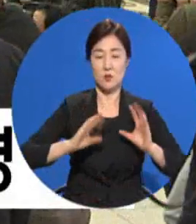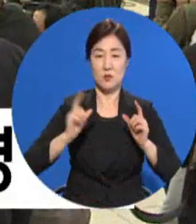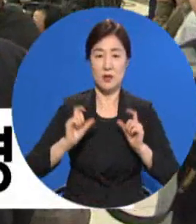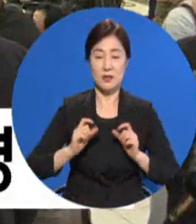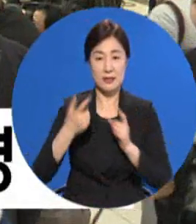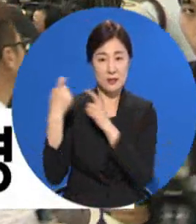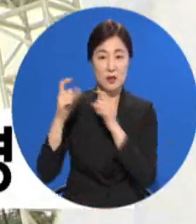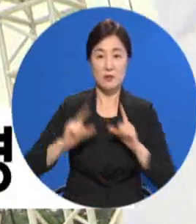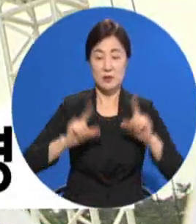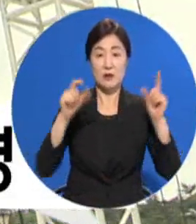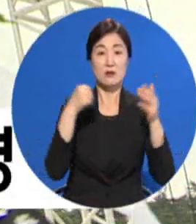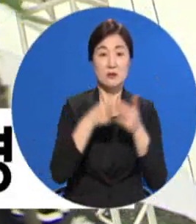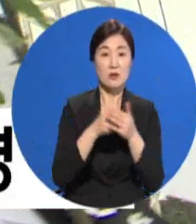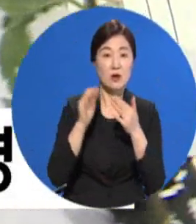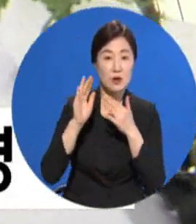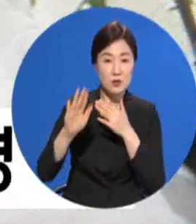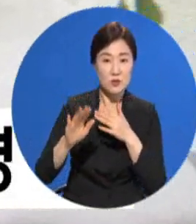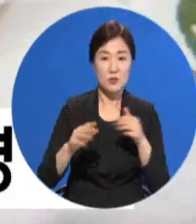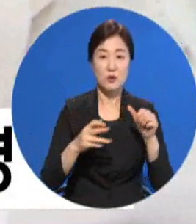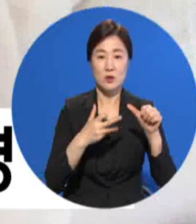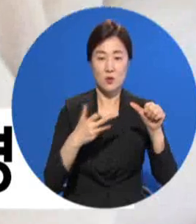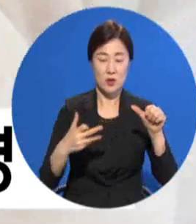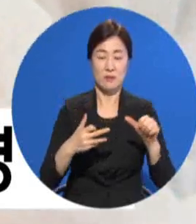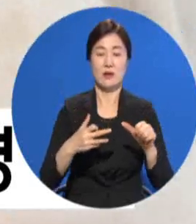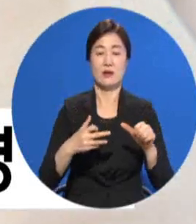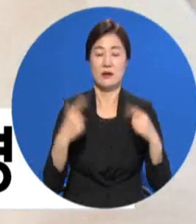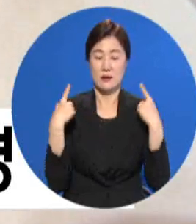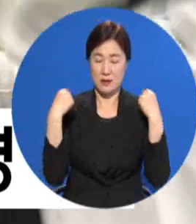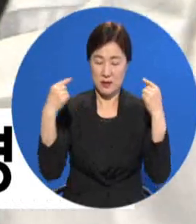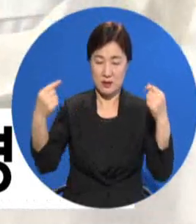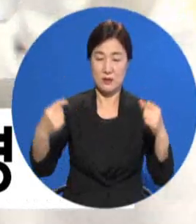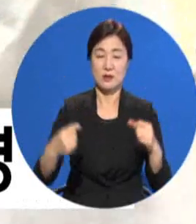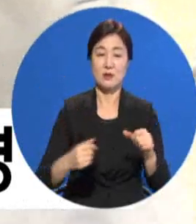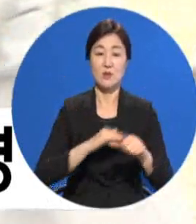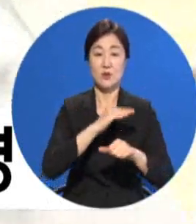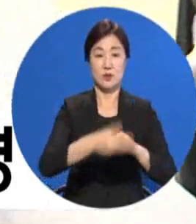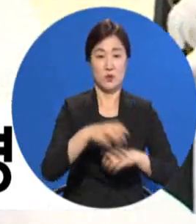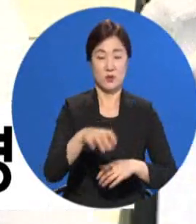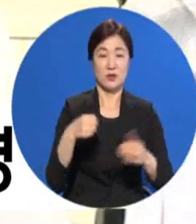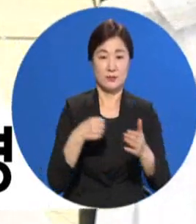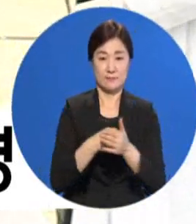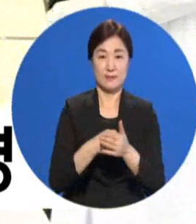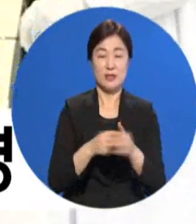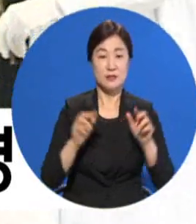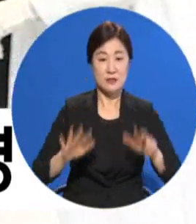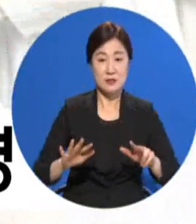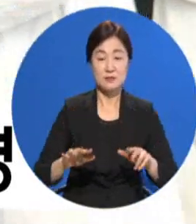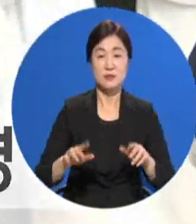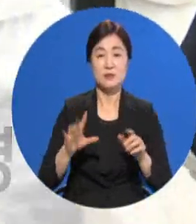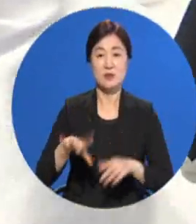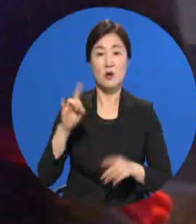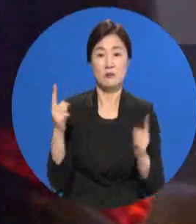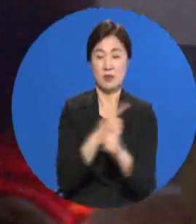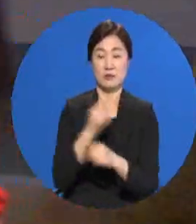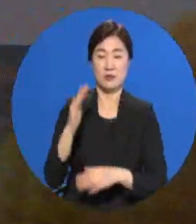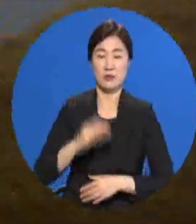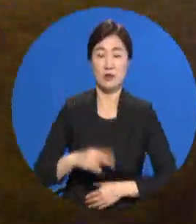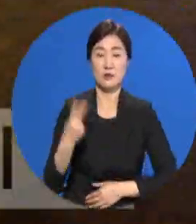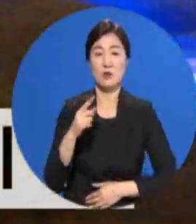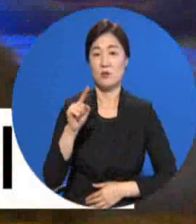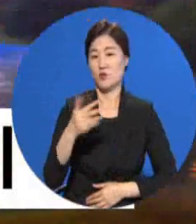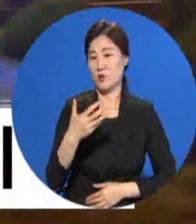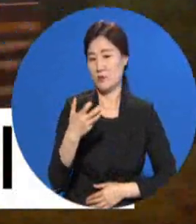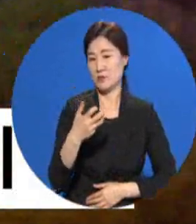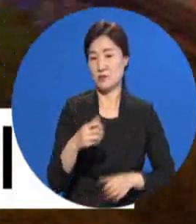이후 해마다 5.18 묘지에서 치러지던 기념식의 장소가 처음으로 변경된 것입니다. 1980년 5월